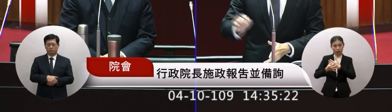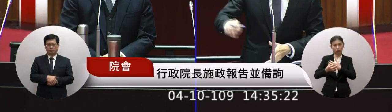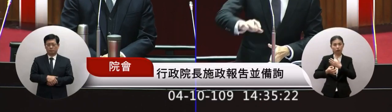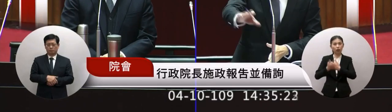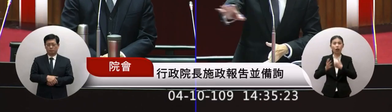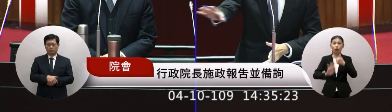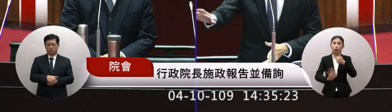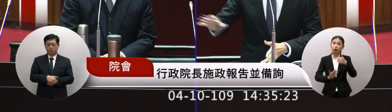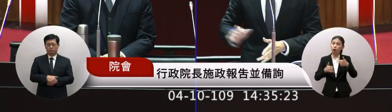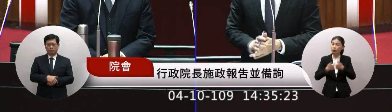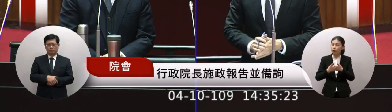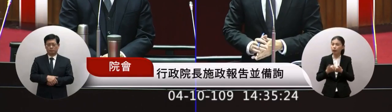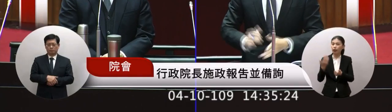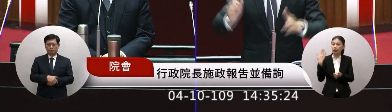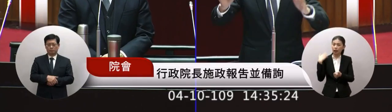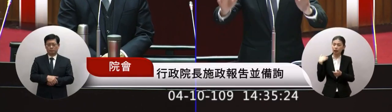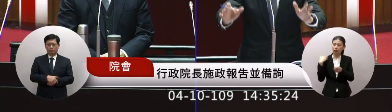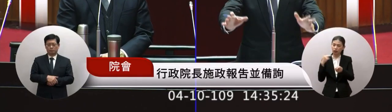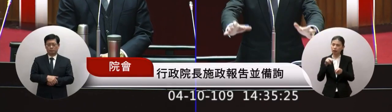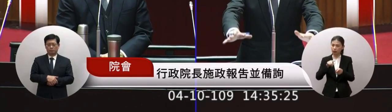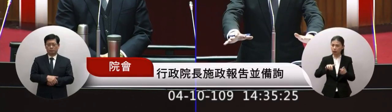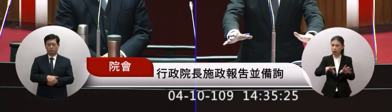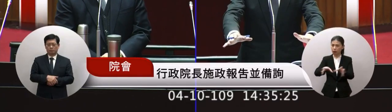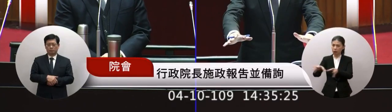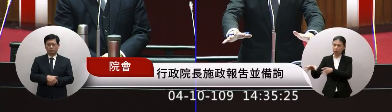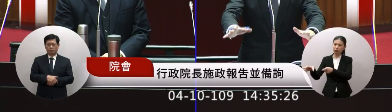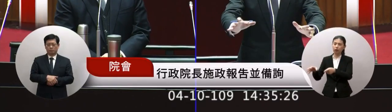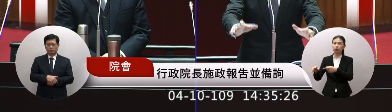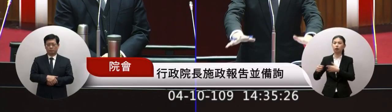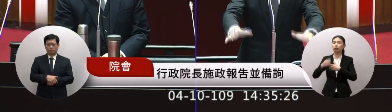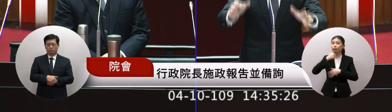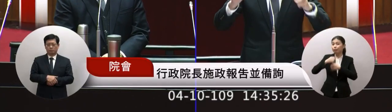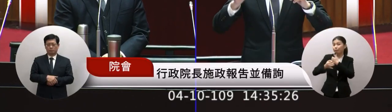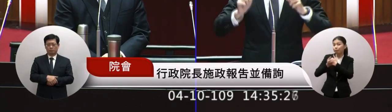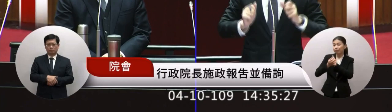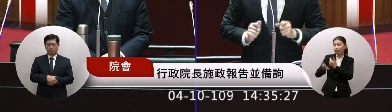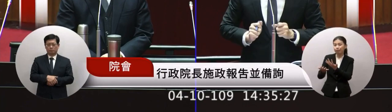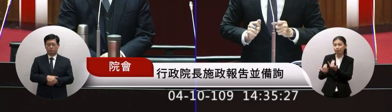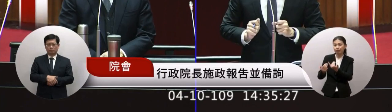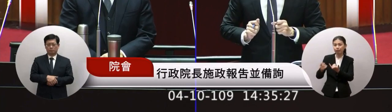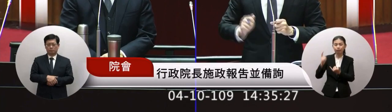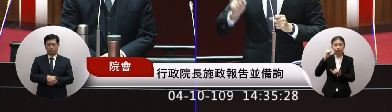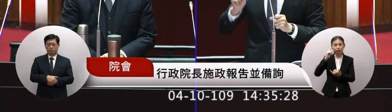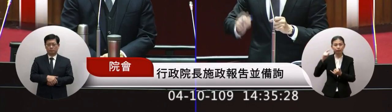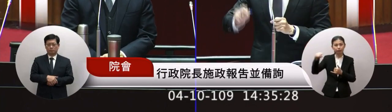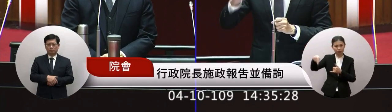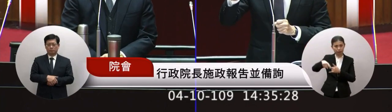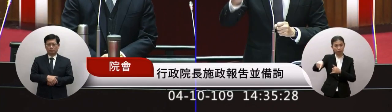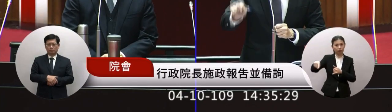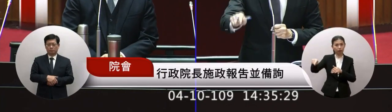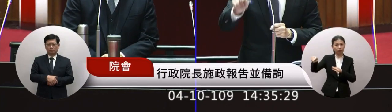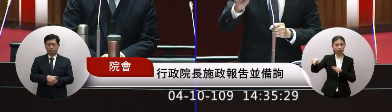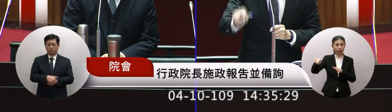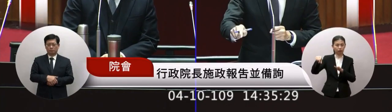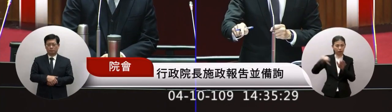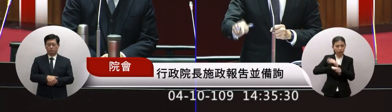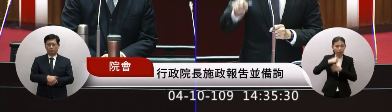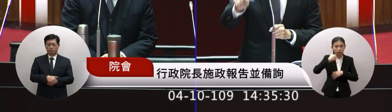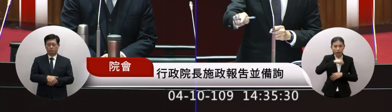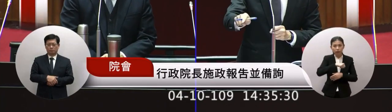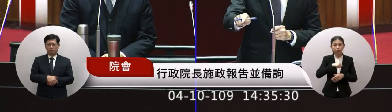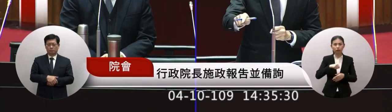毋是以前，即卖还阁有一挂国家嘛安尼，咱这的侨生吼要来台湾读册。咱要叫伊去先去